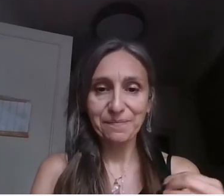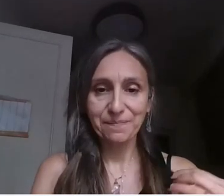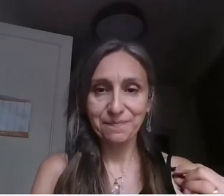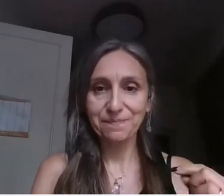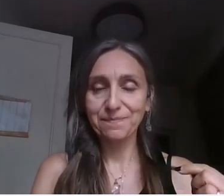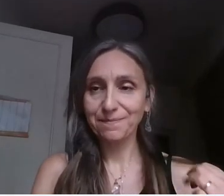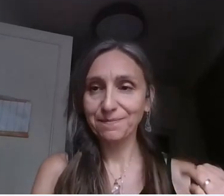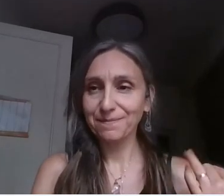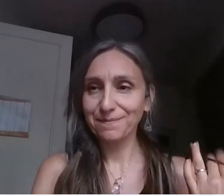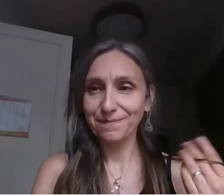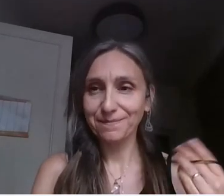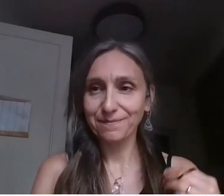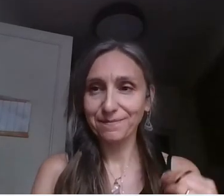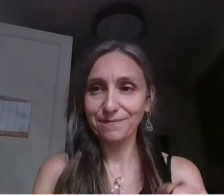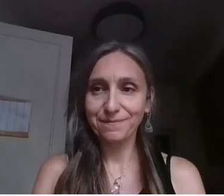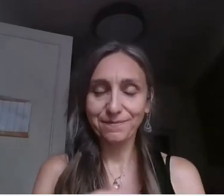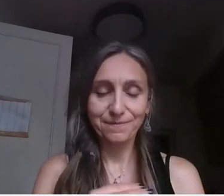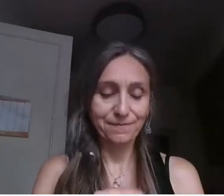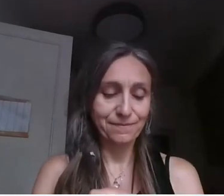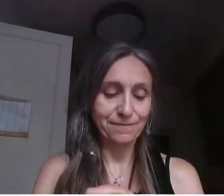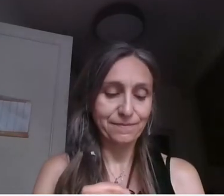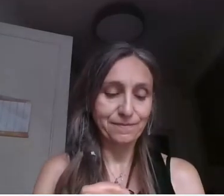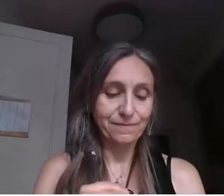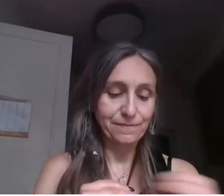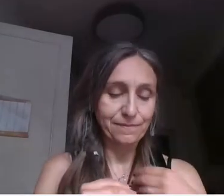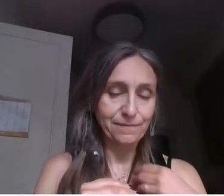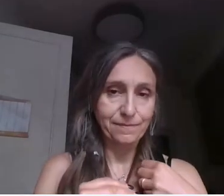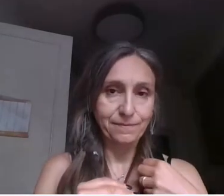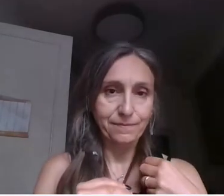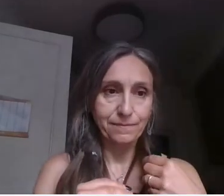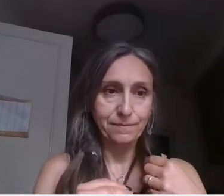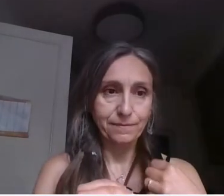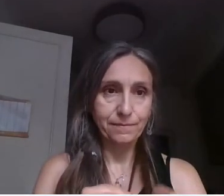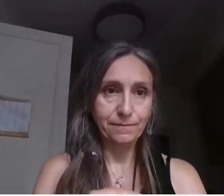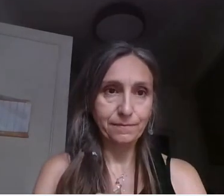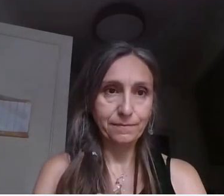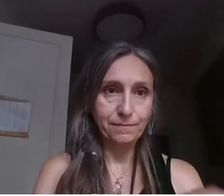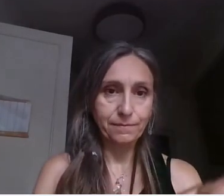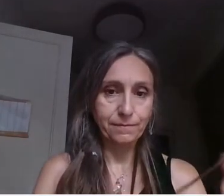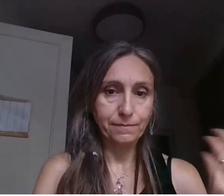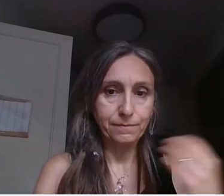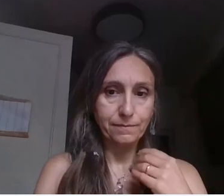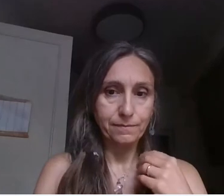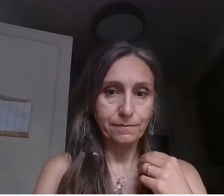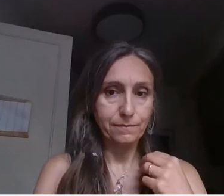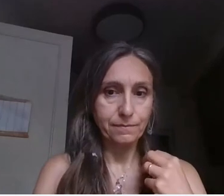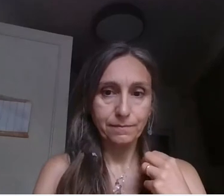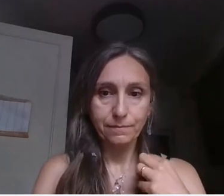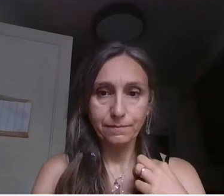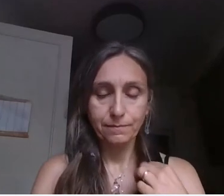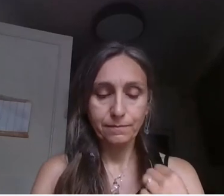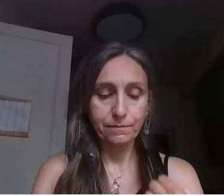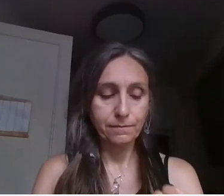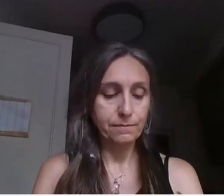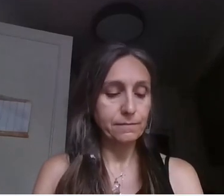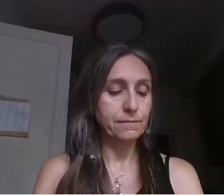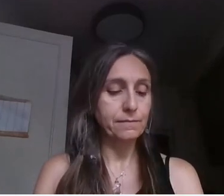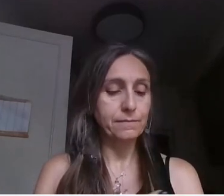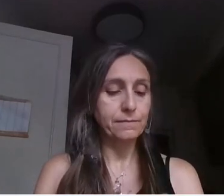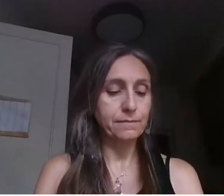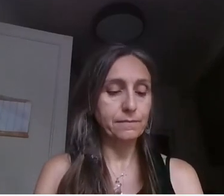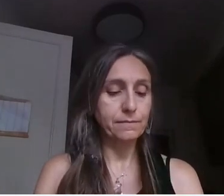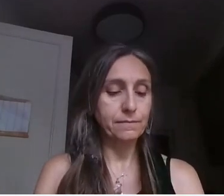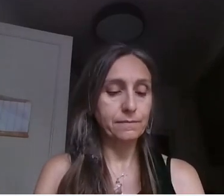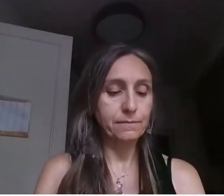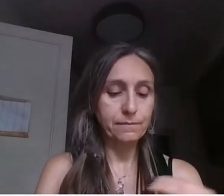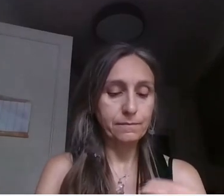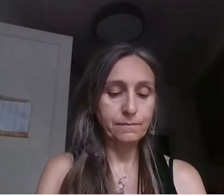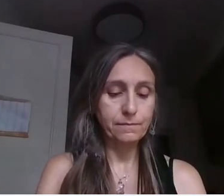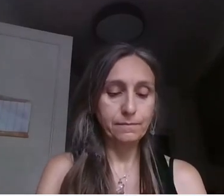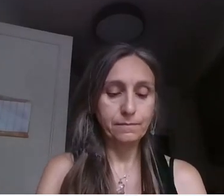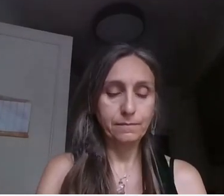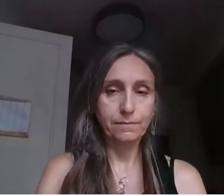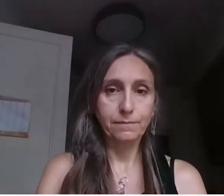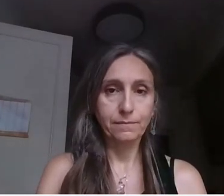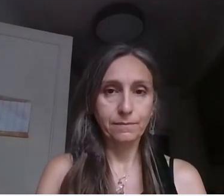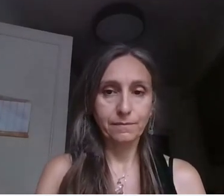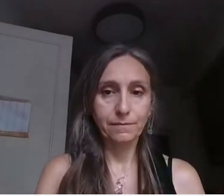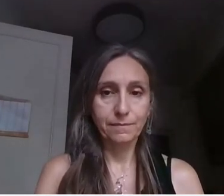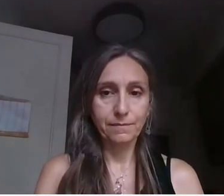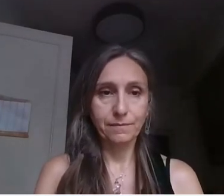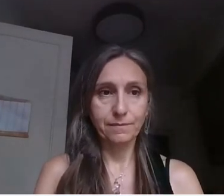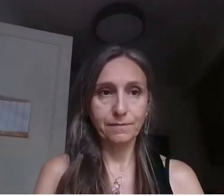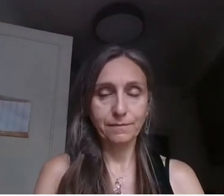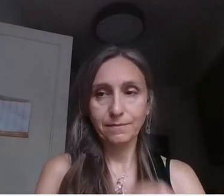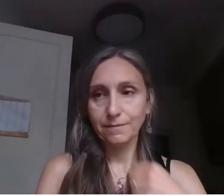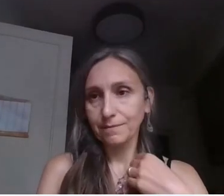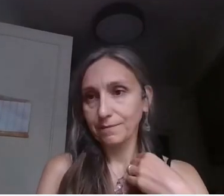Bene, allora se direi che in chat non ci sono domande, c'è un saluto particolare